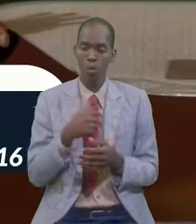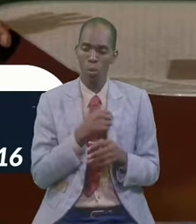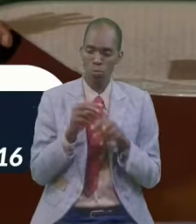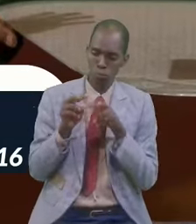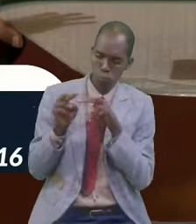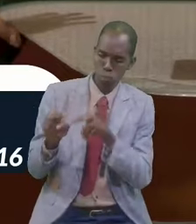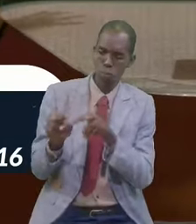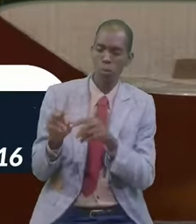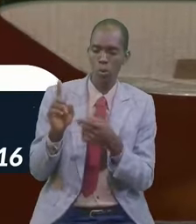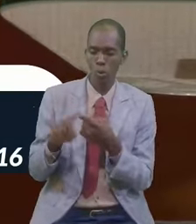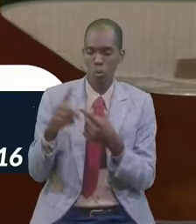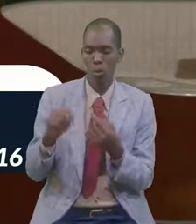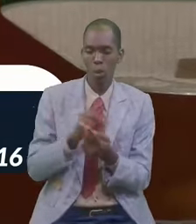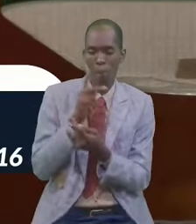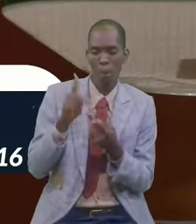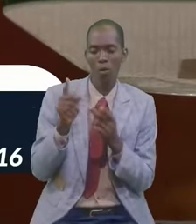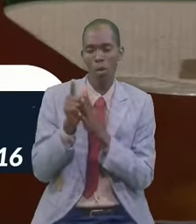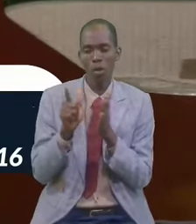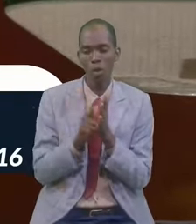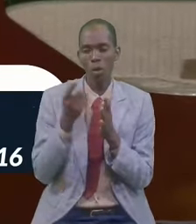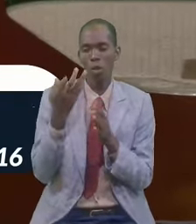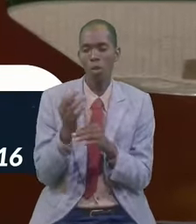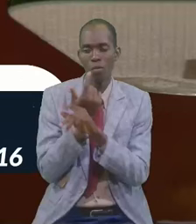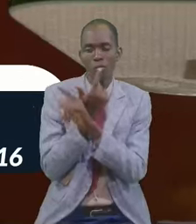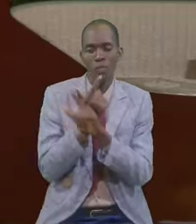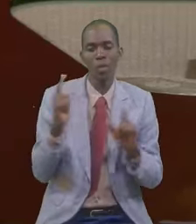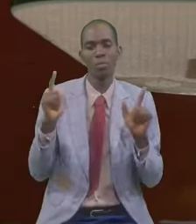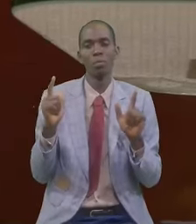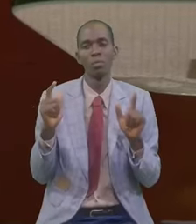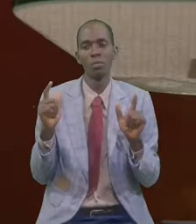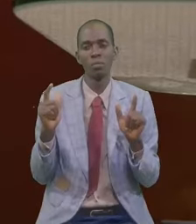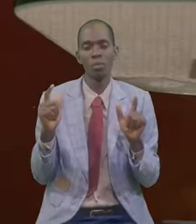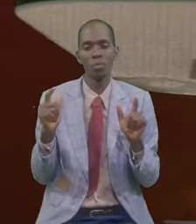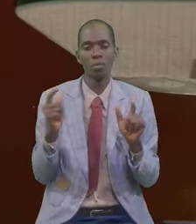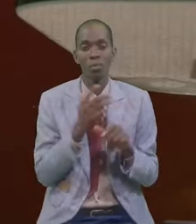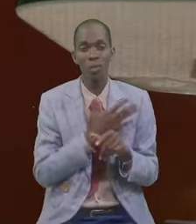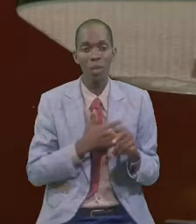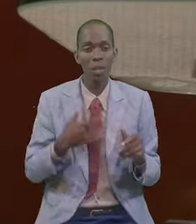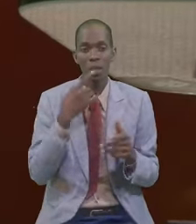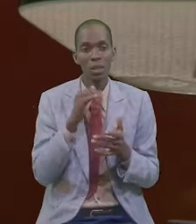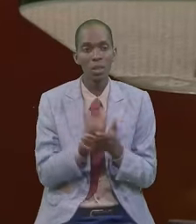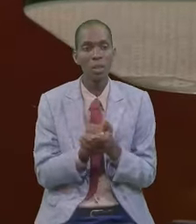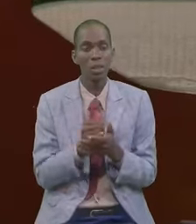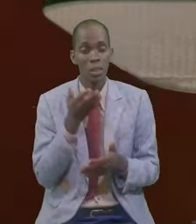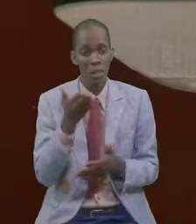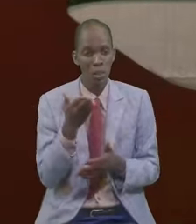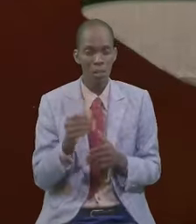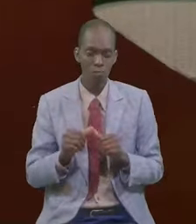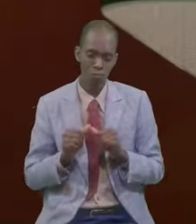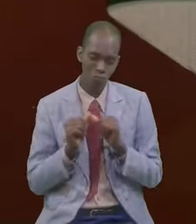vous plongez les regards dans la loi parfaite, la loi de la liberté, et qui aura